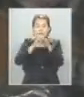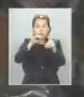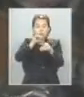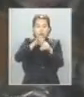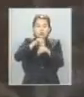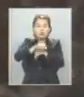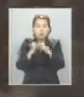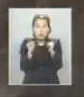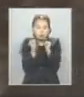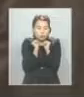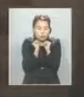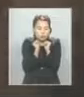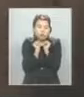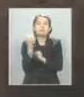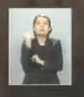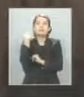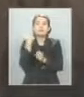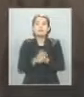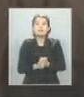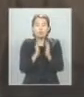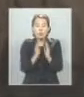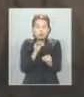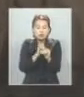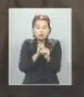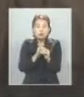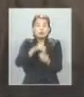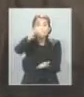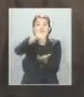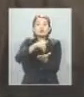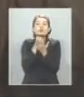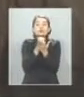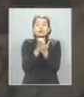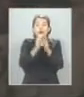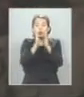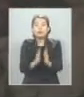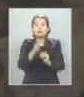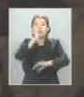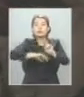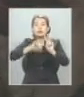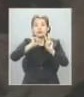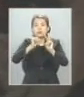โดยมีรายงานนะคะว่าประชาชนอาศัยอยู่ตามศูนย์พักพิงชั่วคราวกว่า 200,000 คน